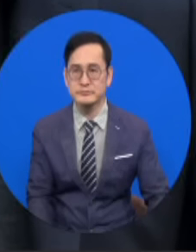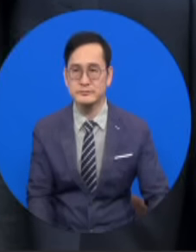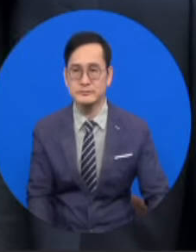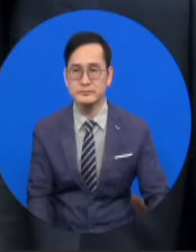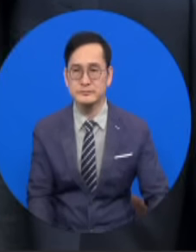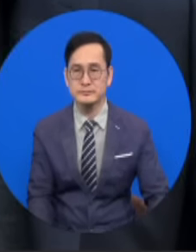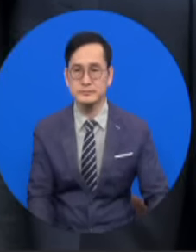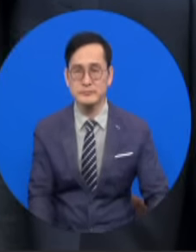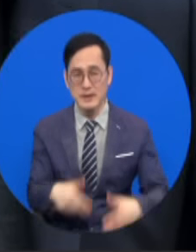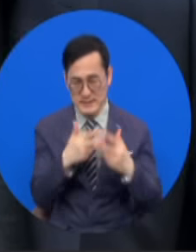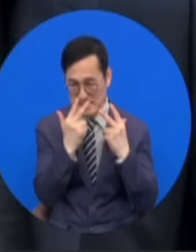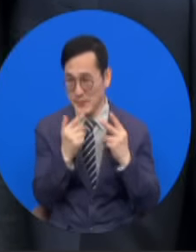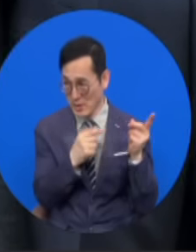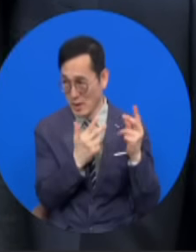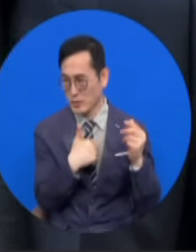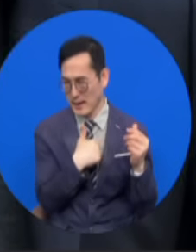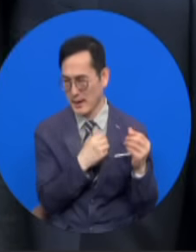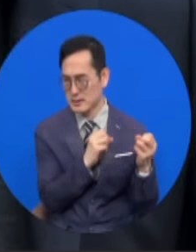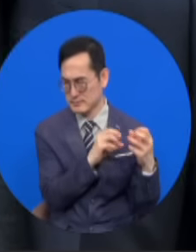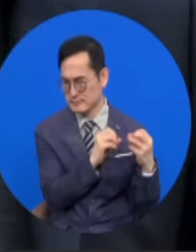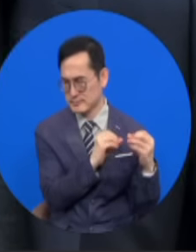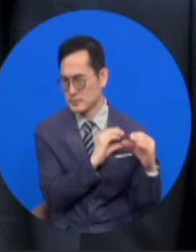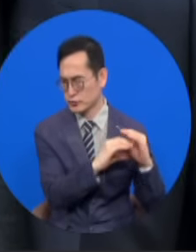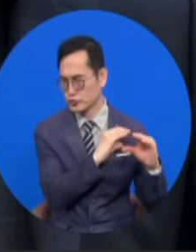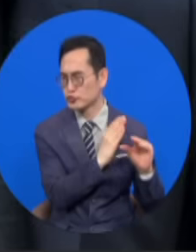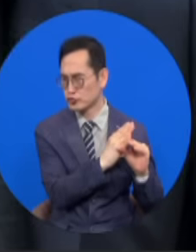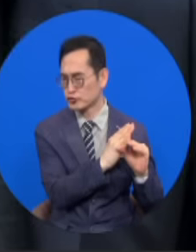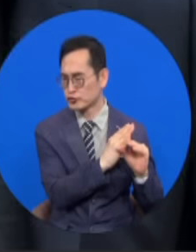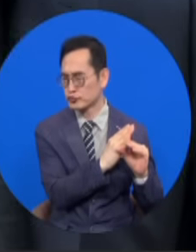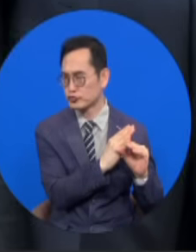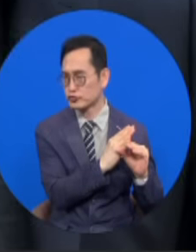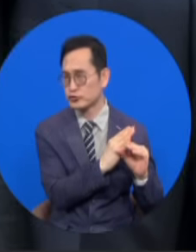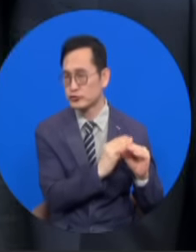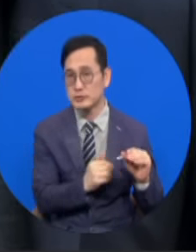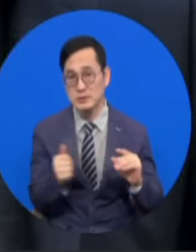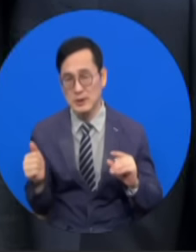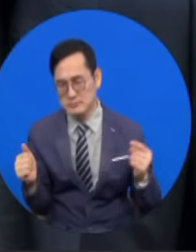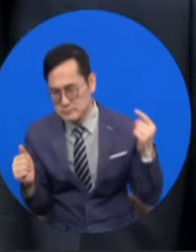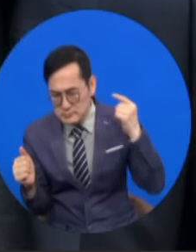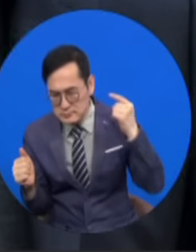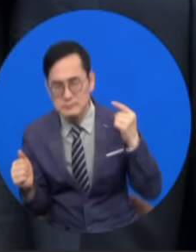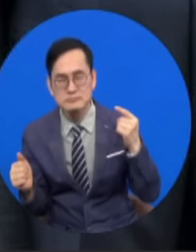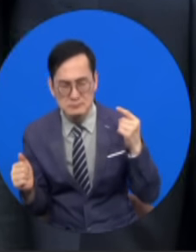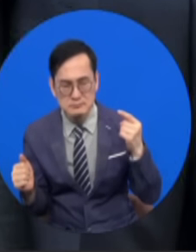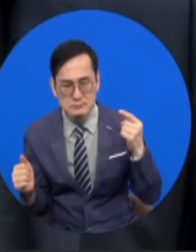있다 걱정하지 말라라고 얘기했다는 유동규 씨의 주장도 보도가 되고